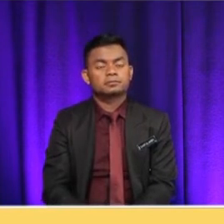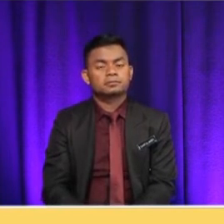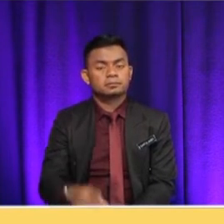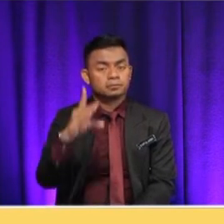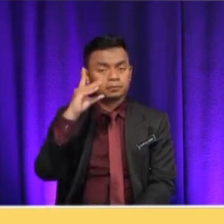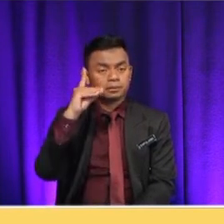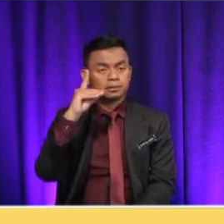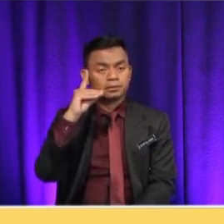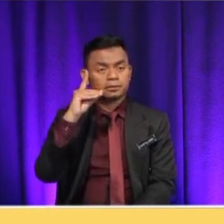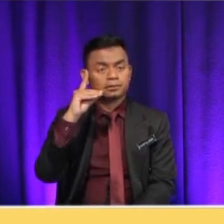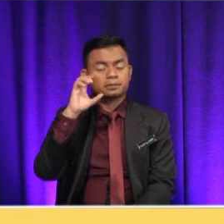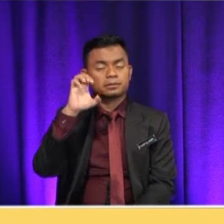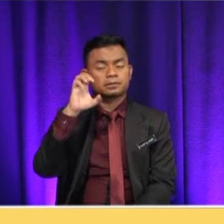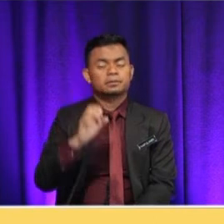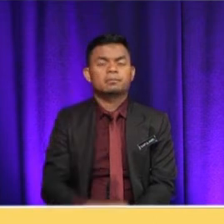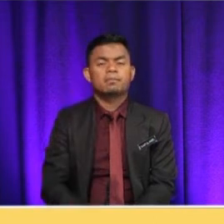E.